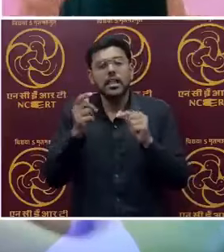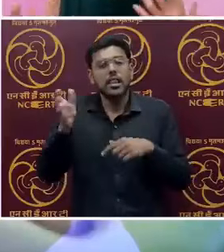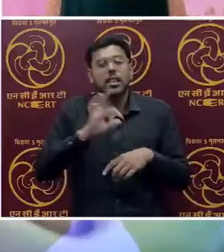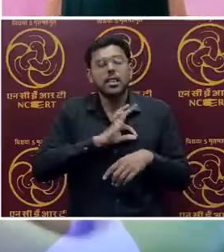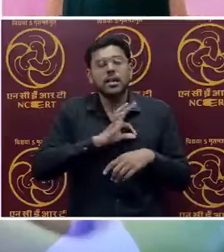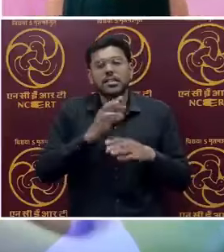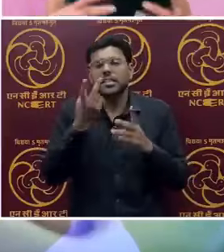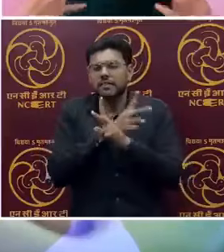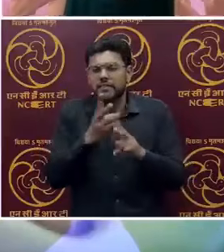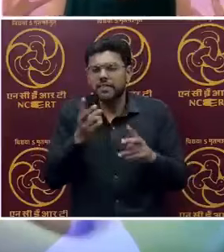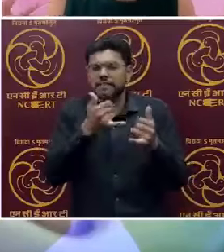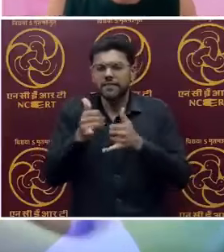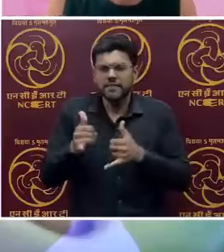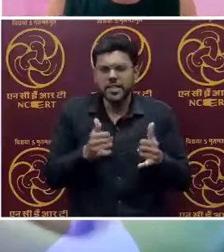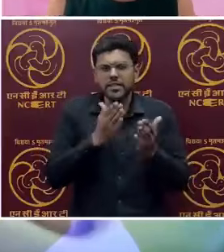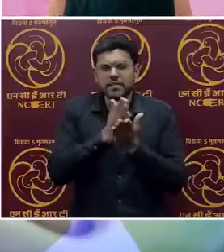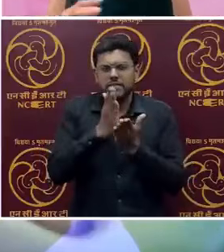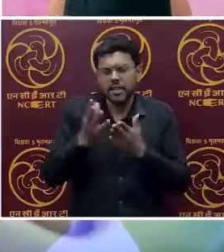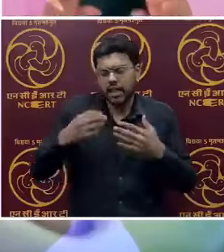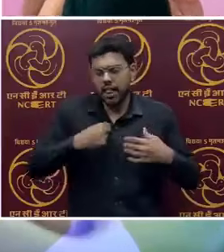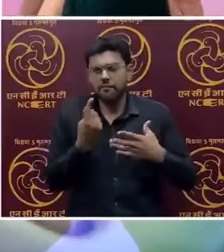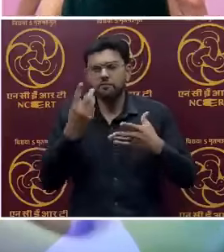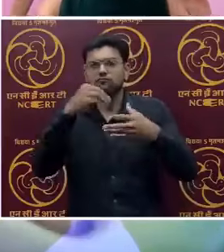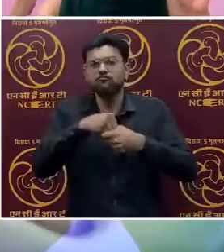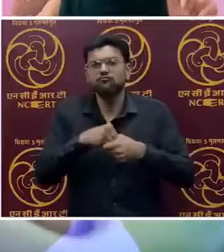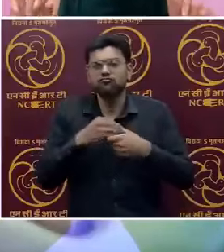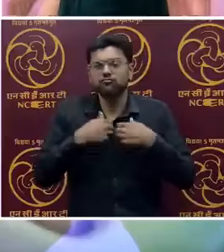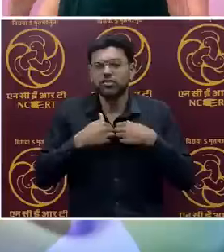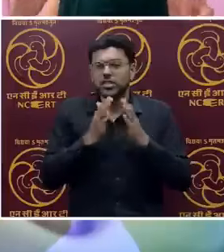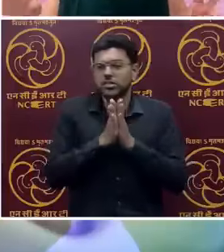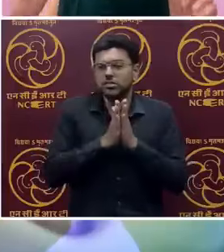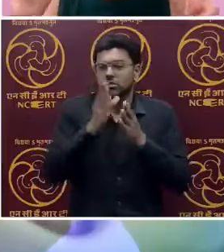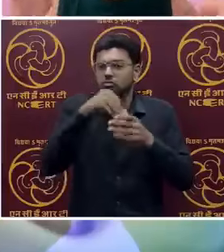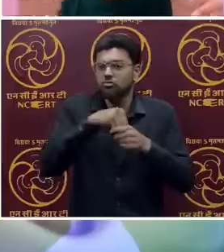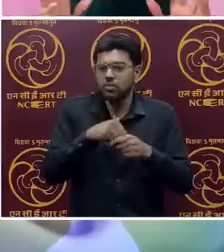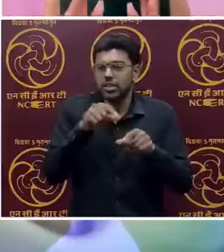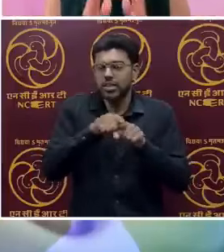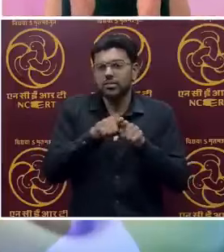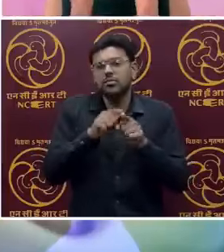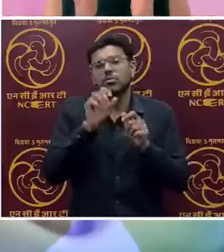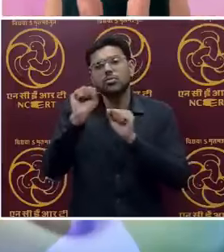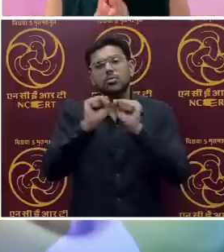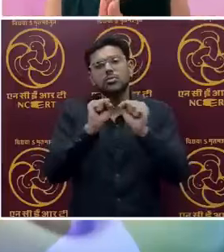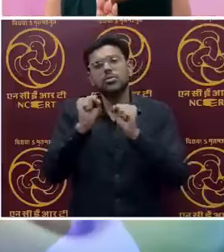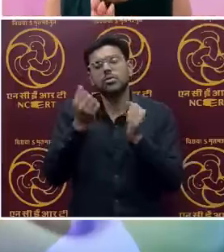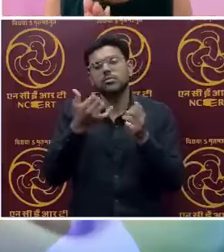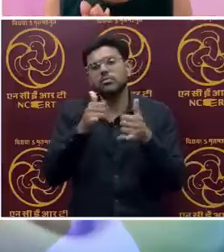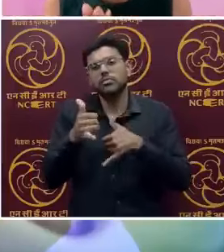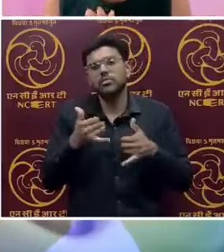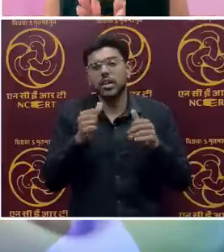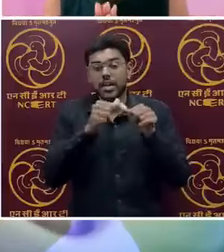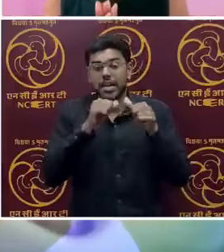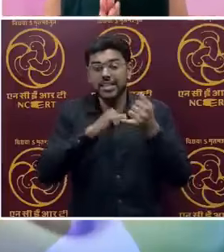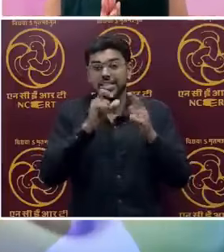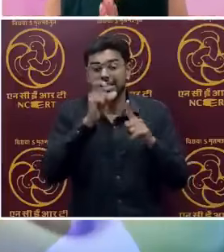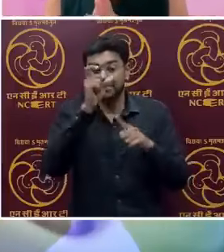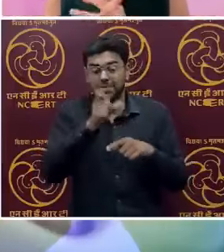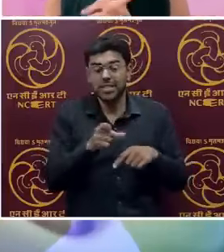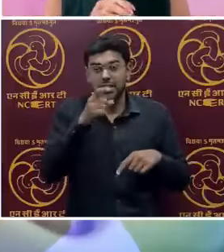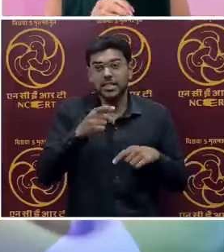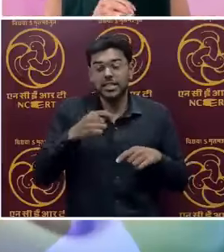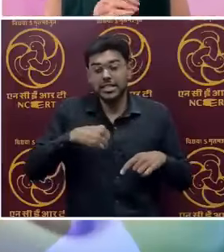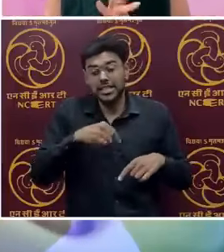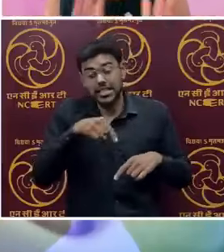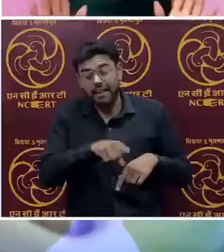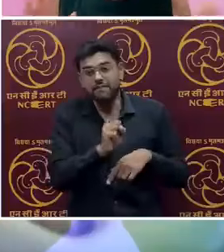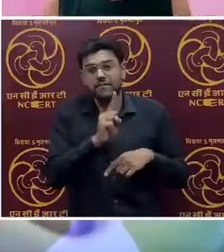are some of the ways they keep themselves engaged, and this in their kind of play. Autistic बच्चे, by and large, they